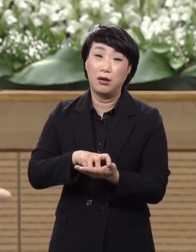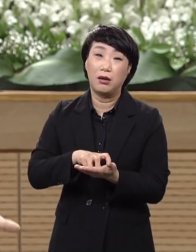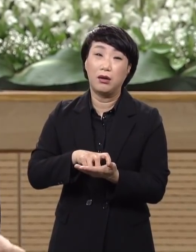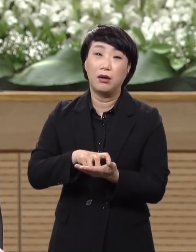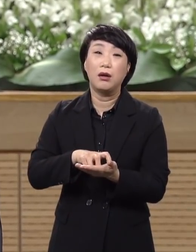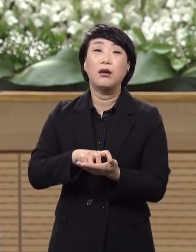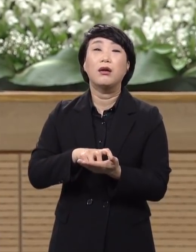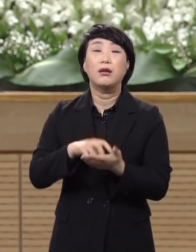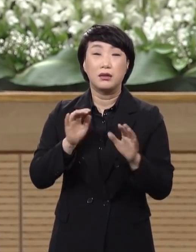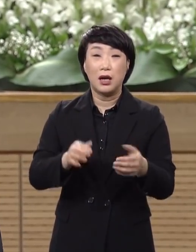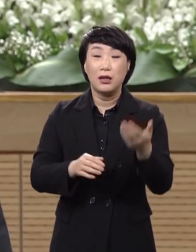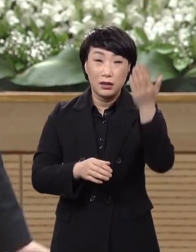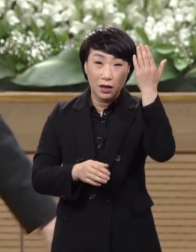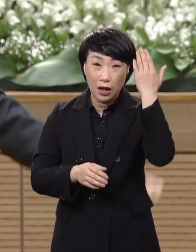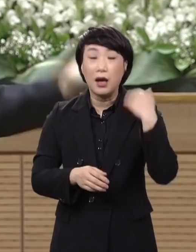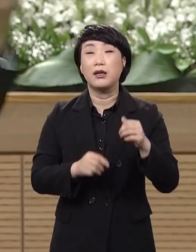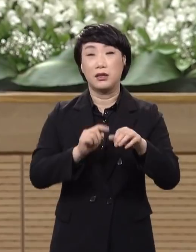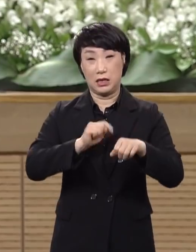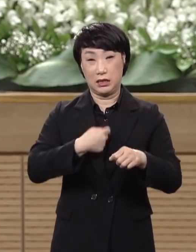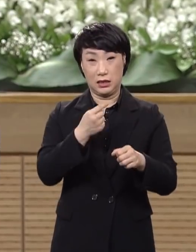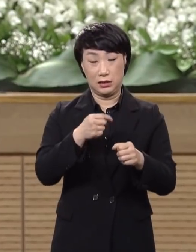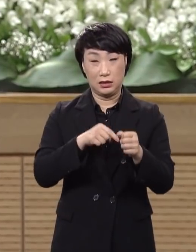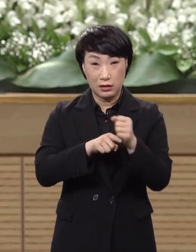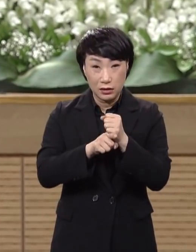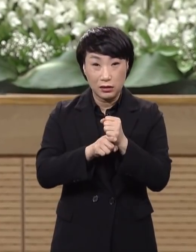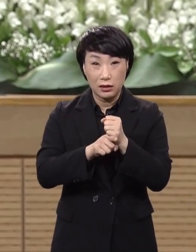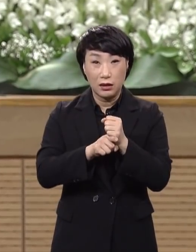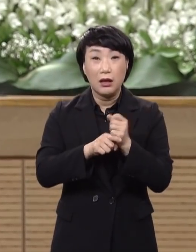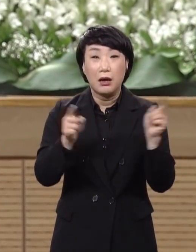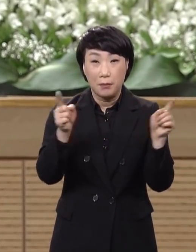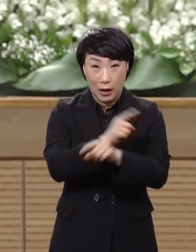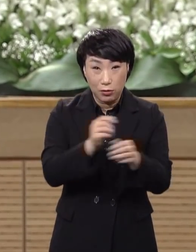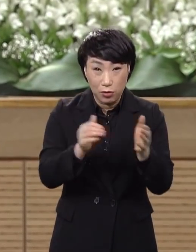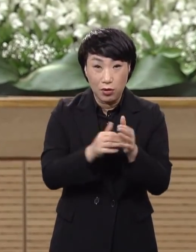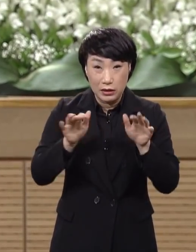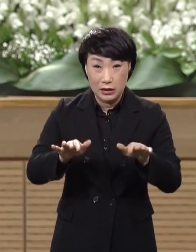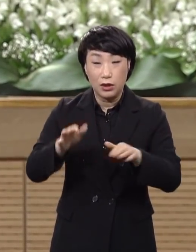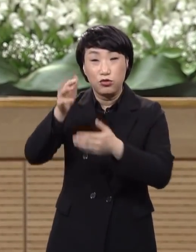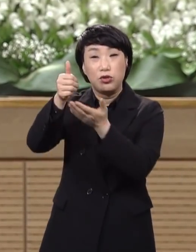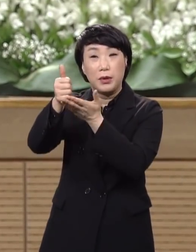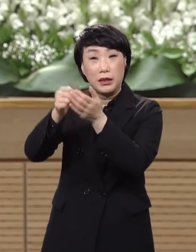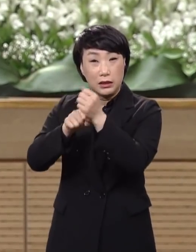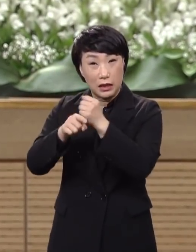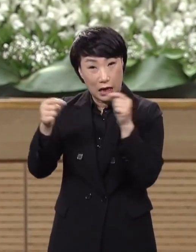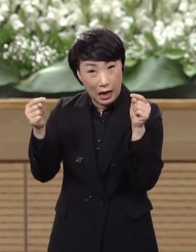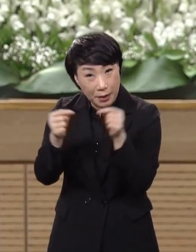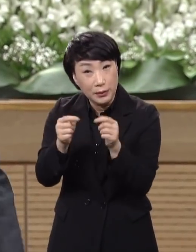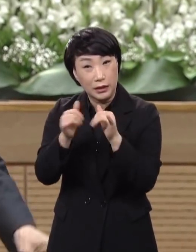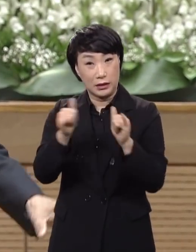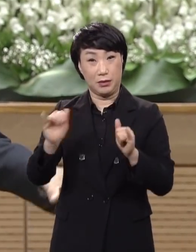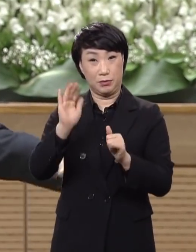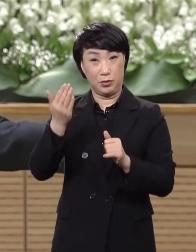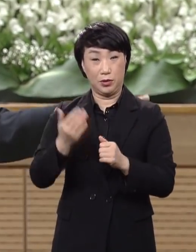꿇고 과거의 자기 뜻을 바꾸고 주님과 뜻을 같이 하는 사람이 되어